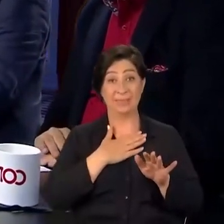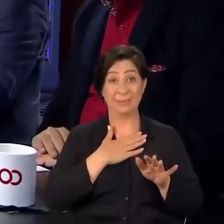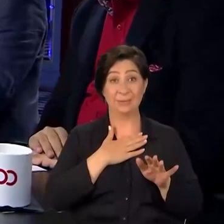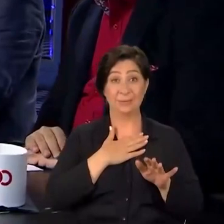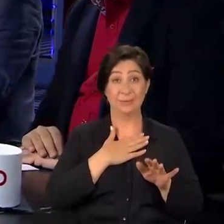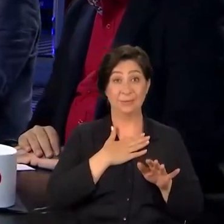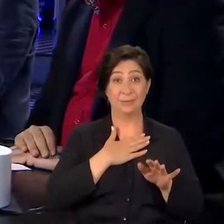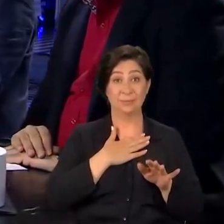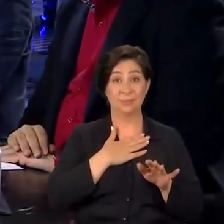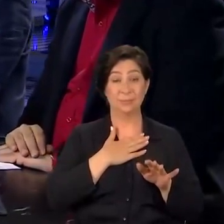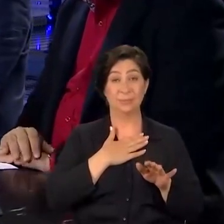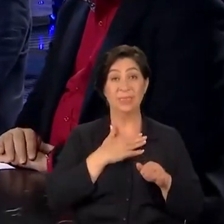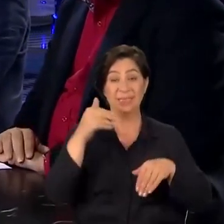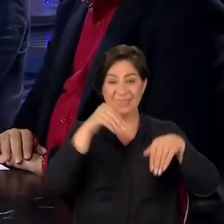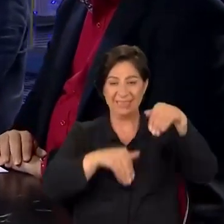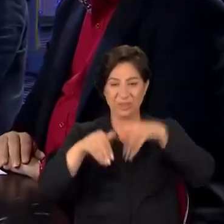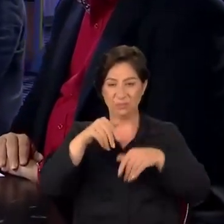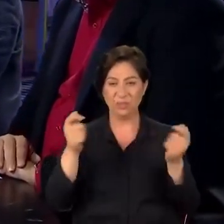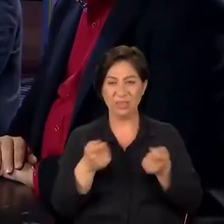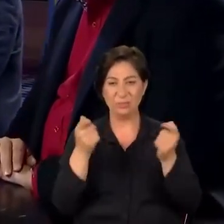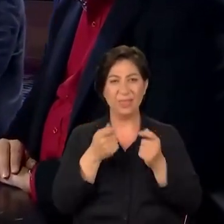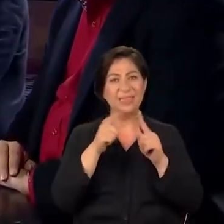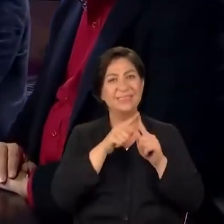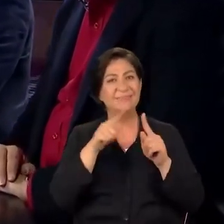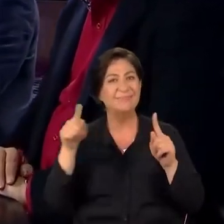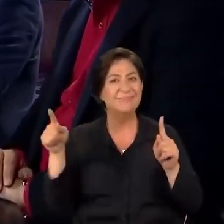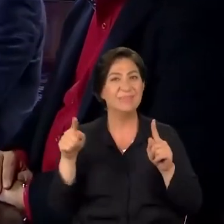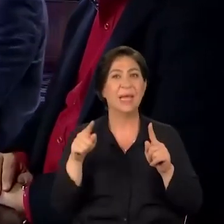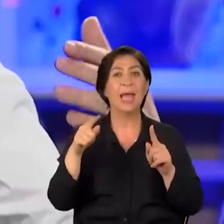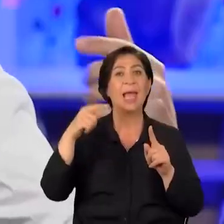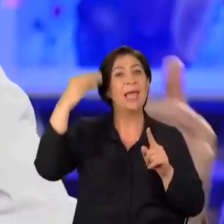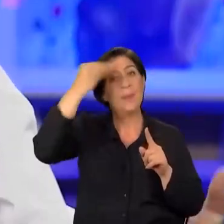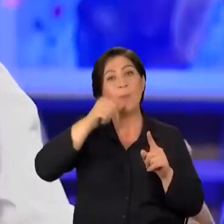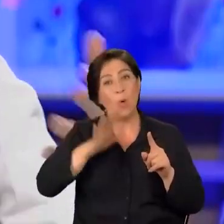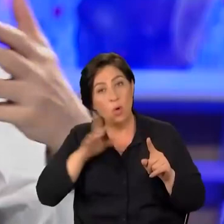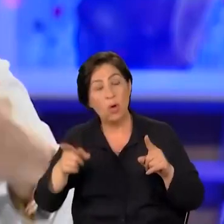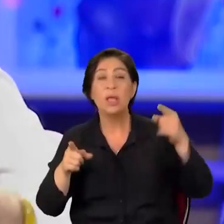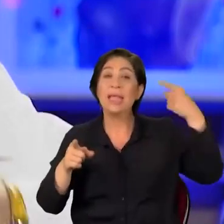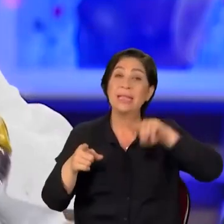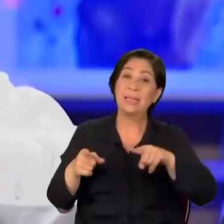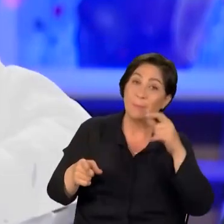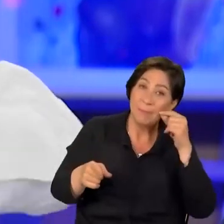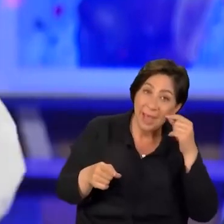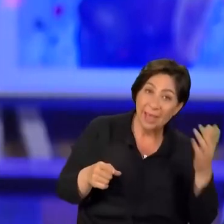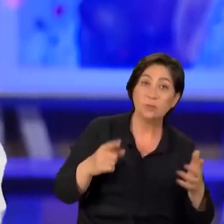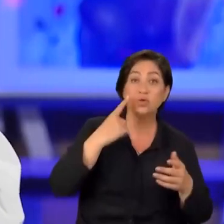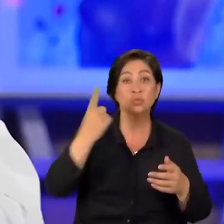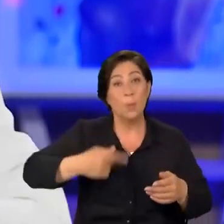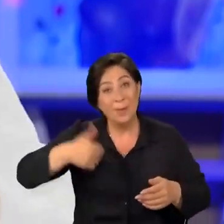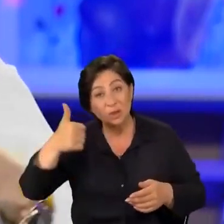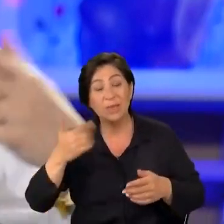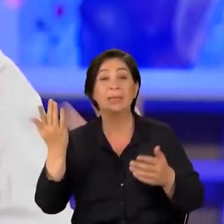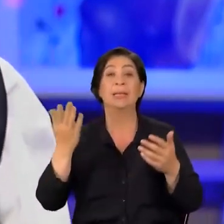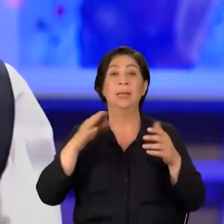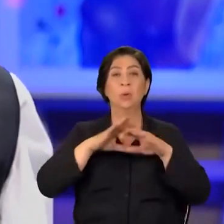ben bütün yani seçim çalışmaları sırasında da Ekrem Bey'den Binali Bey'e, Binali Bey'den